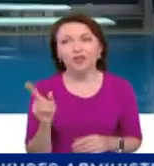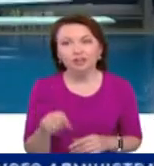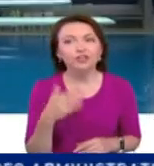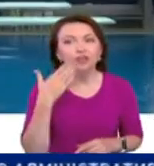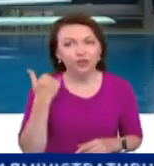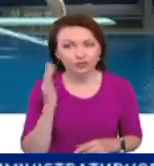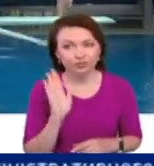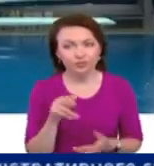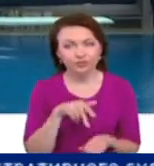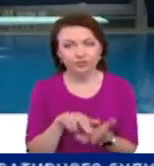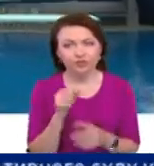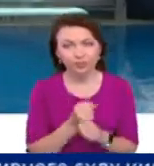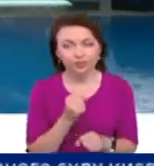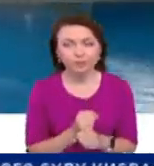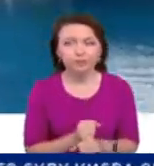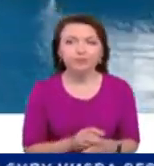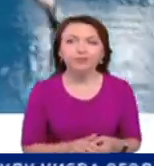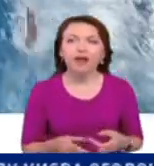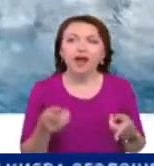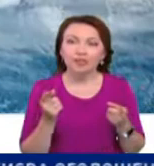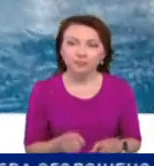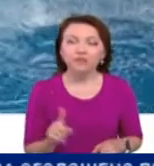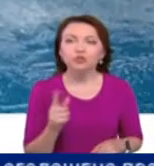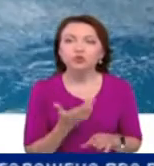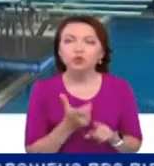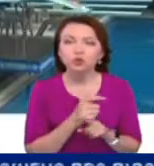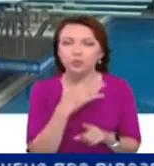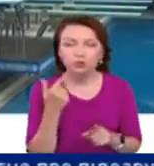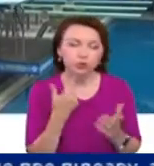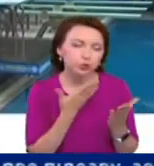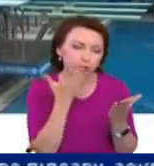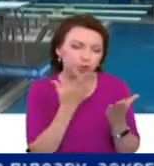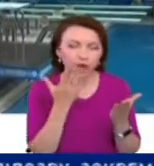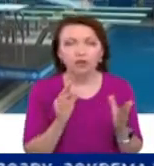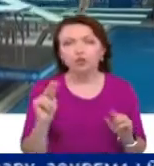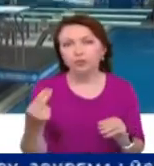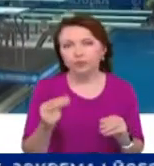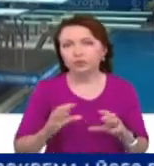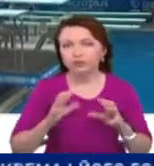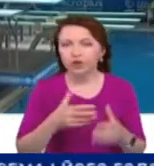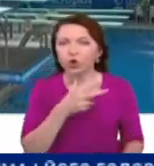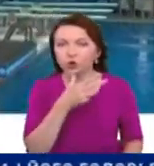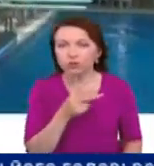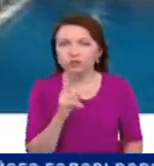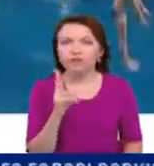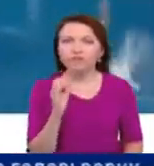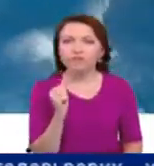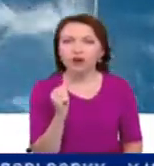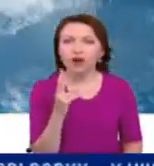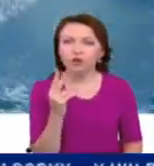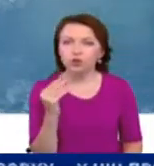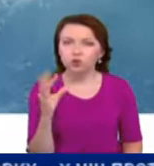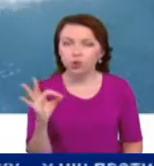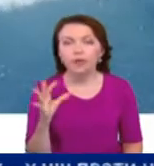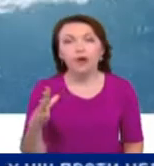легче идти работать. Ну, ось правда, що дуже багато читала, що на чемпіонаті світу в корейському Кванджу там